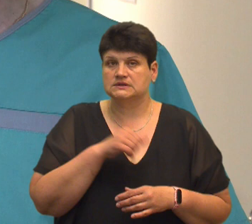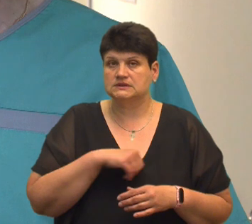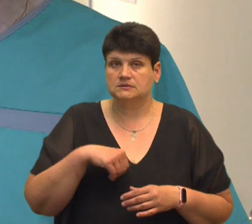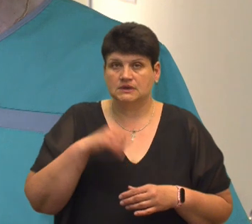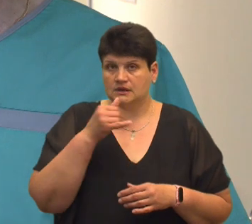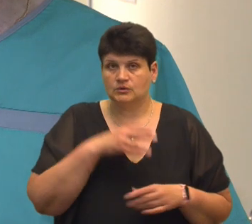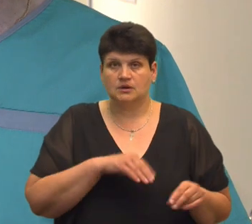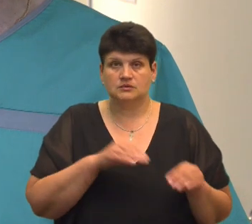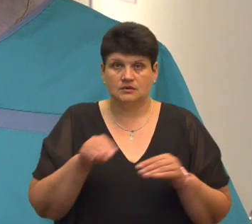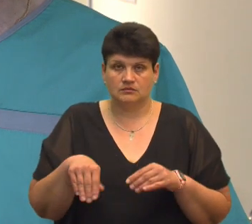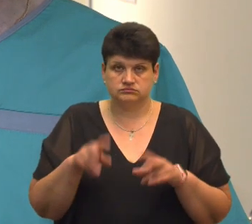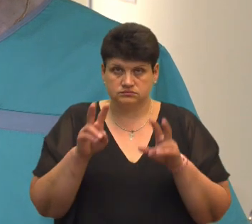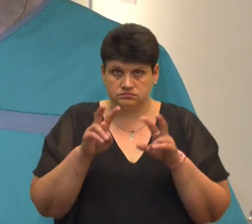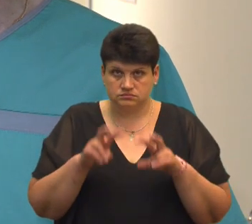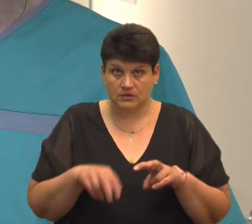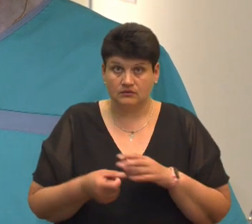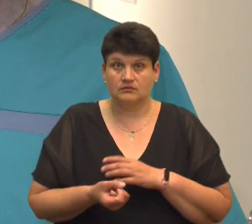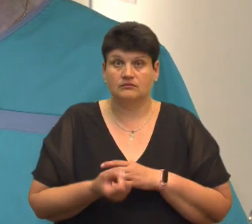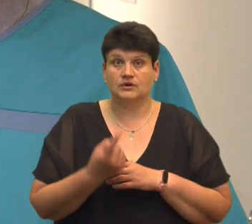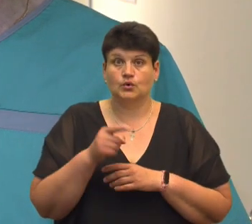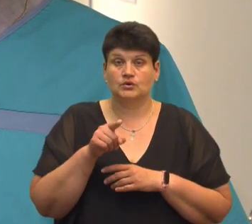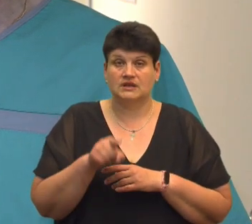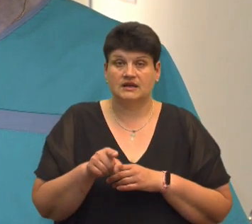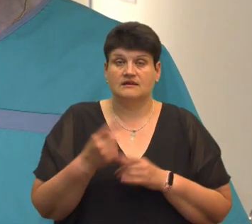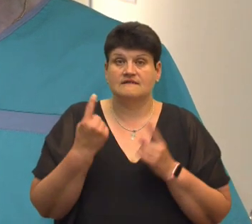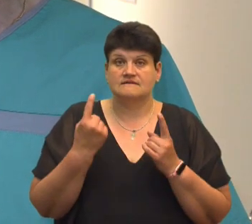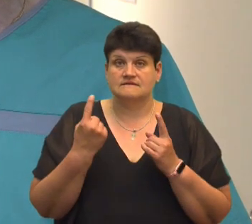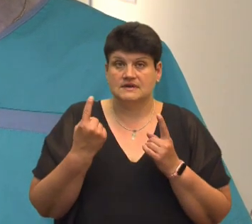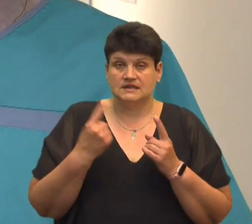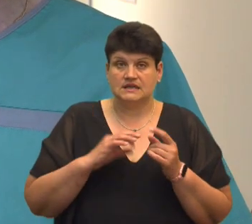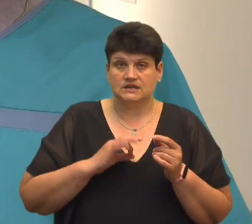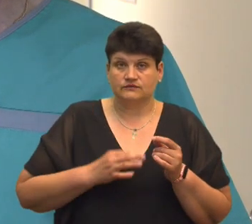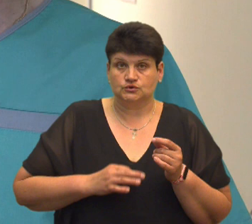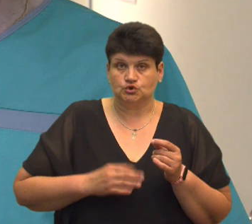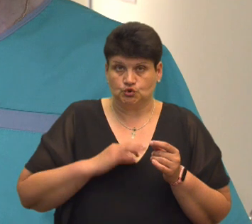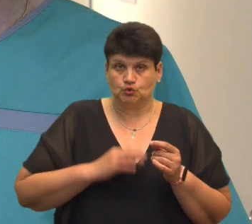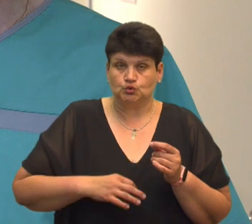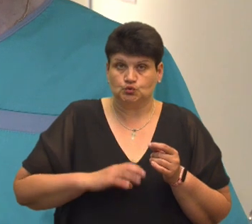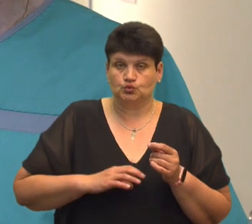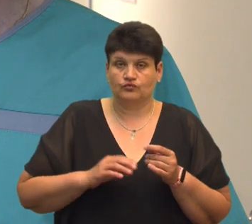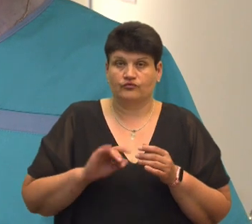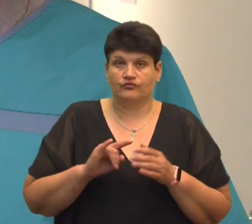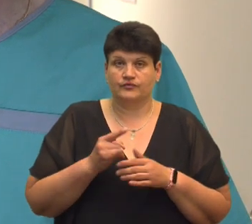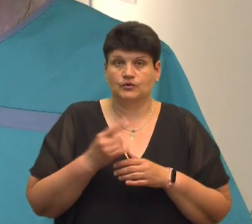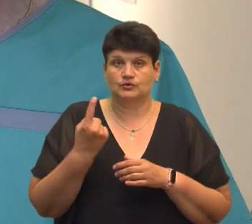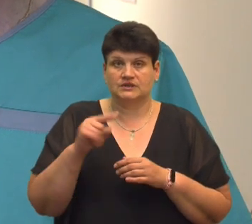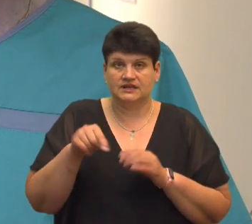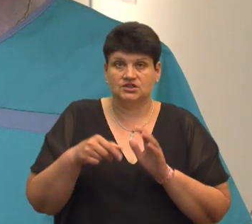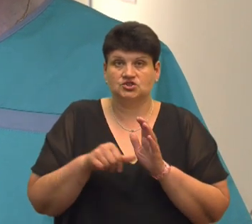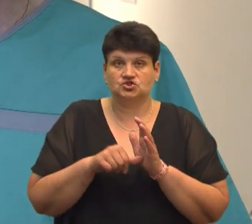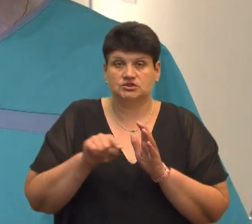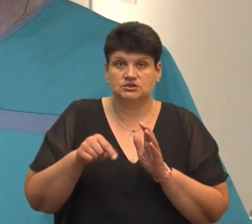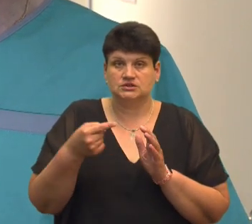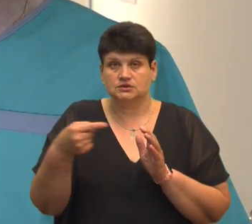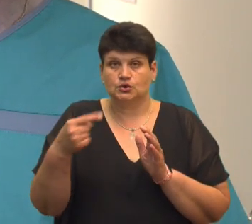Після проведення ендоскопії ми виявили, що в неї є велика виразка піларичного відділу шлунку розміром 1,6-1,8, яка,